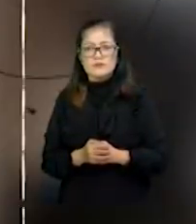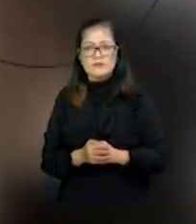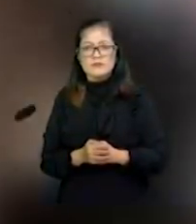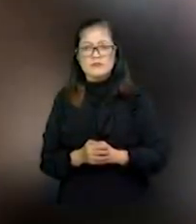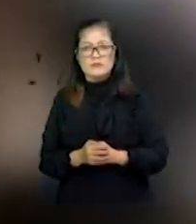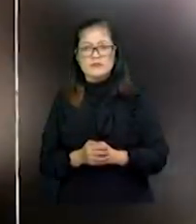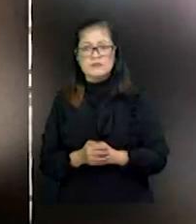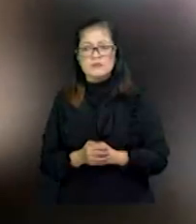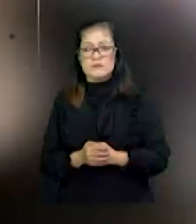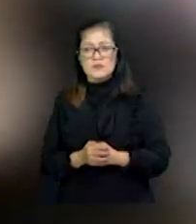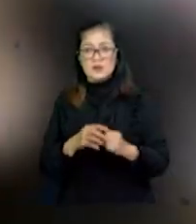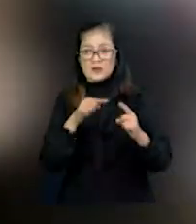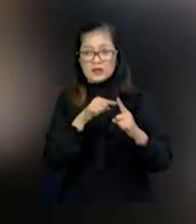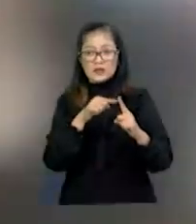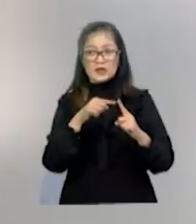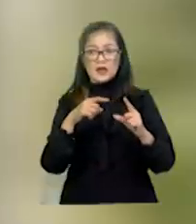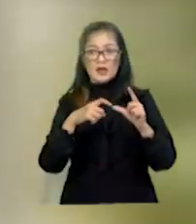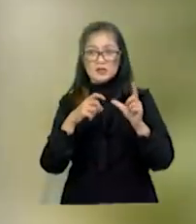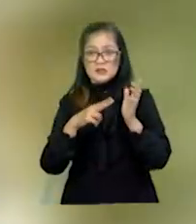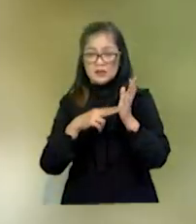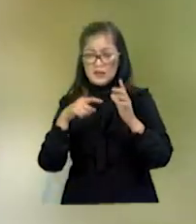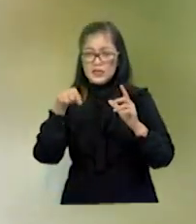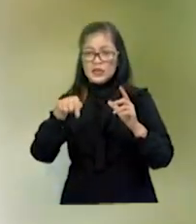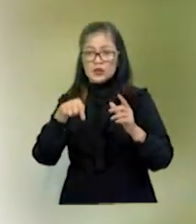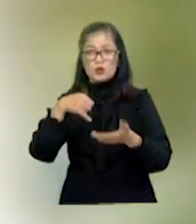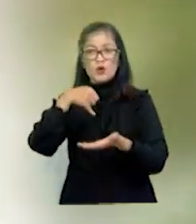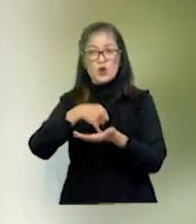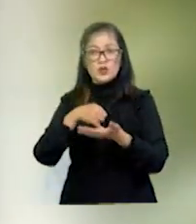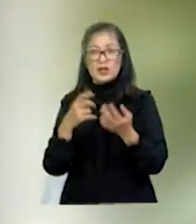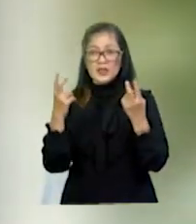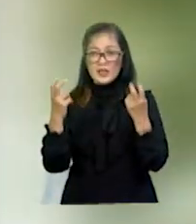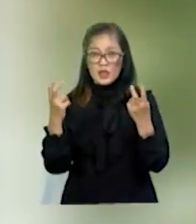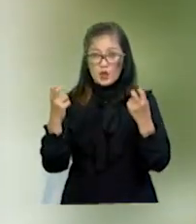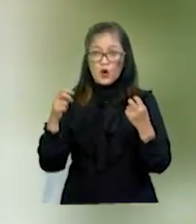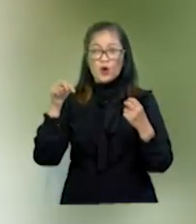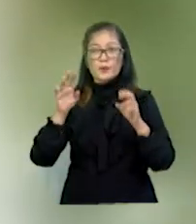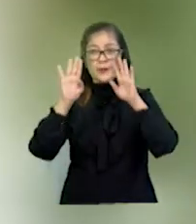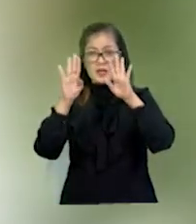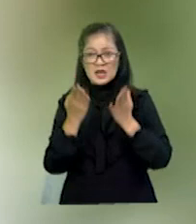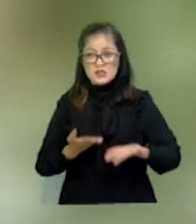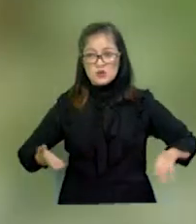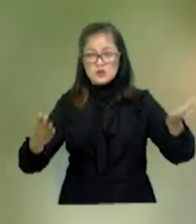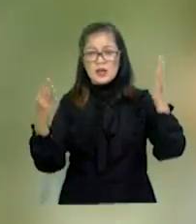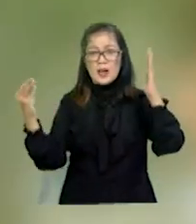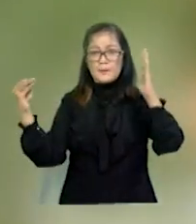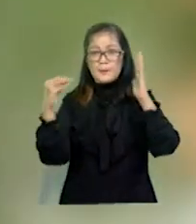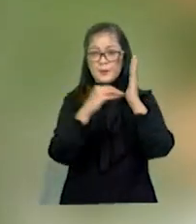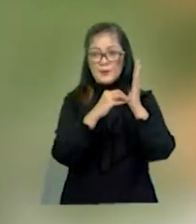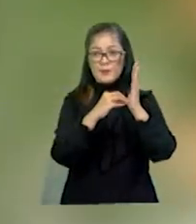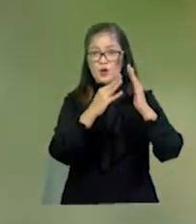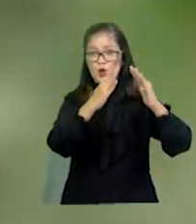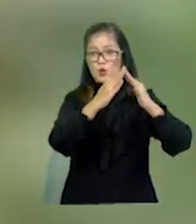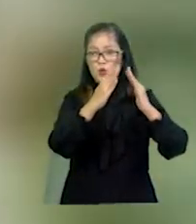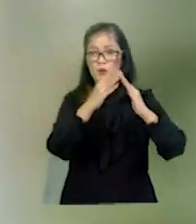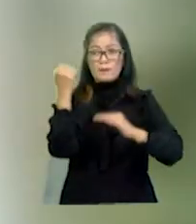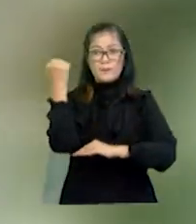ESN ditangkap polisi karena membuat konten video TikTok di media sosial. Pelaku ditangkap di rumahnya di Desa Labone, Kecamatan Lasalepa,